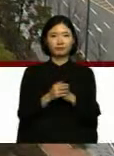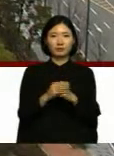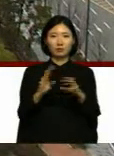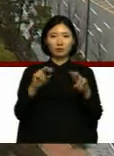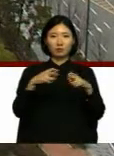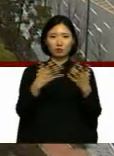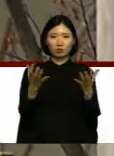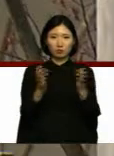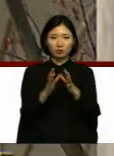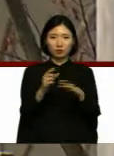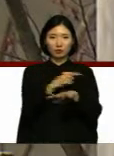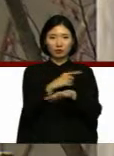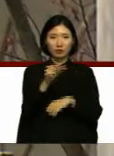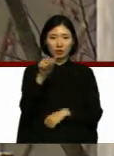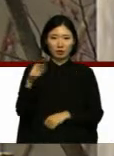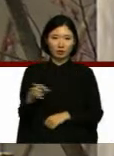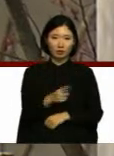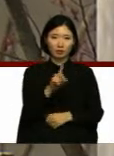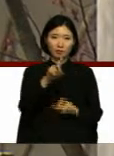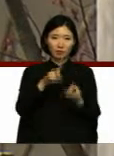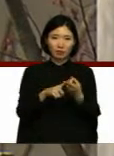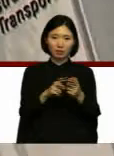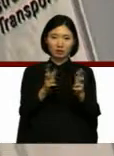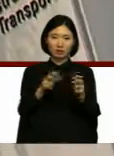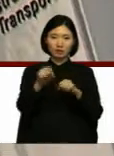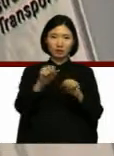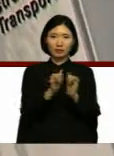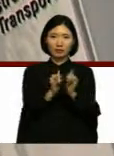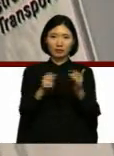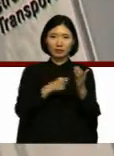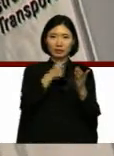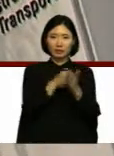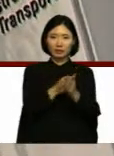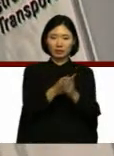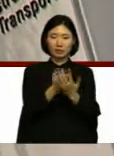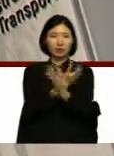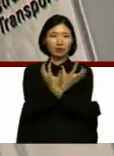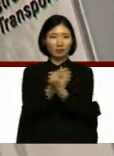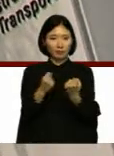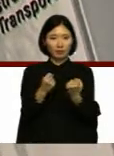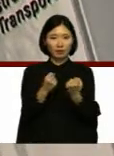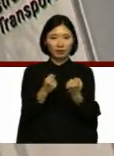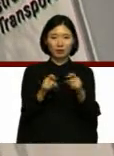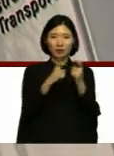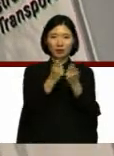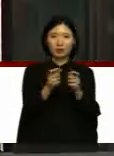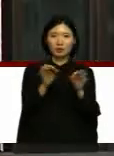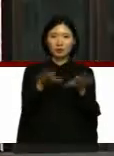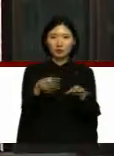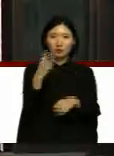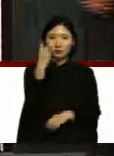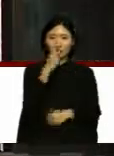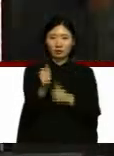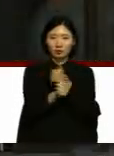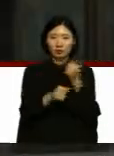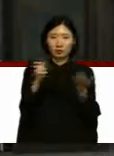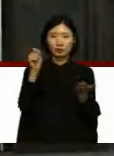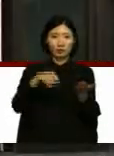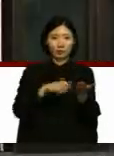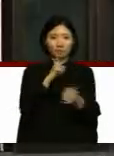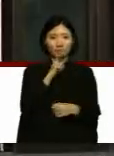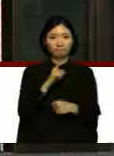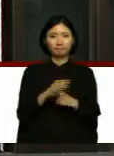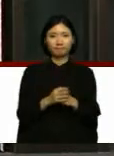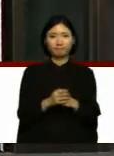국토교통부는 gtx 에 이 노선에 대한 사업 시행자 지정 과실 씨가 벽에 민간투자사업 심의위원회를 통과했다고